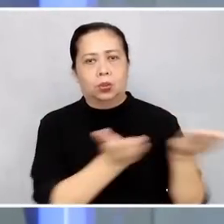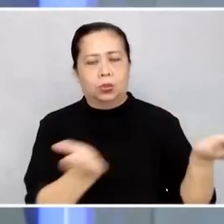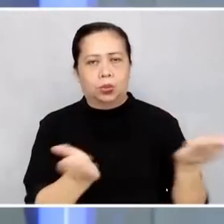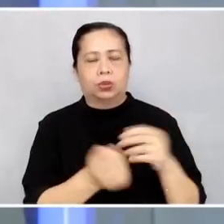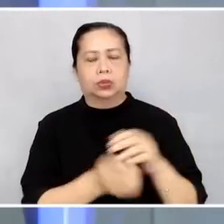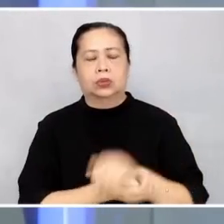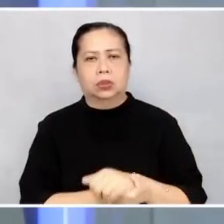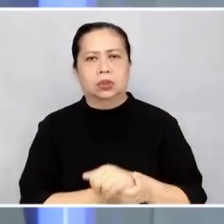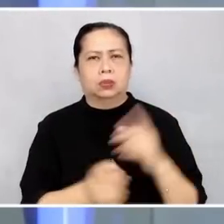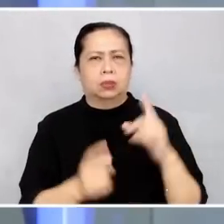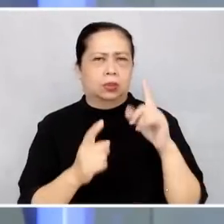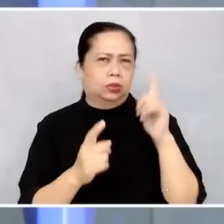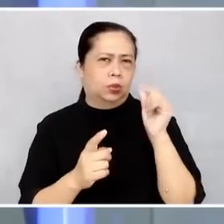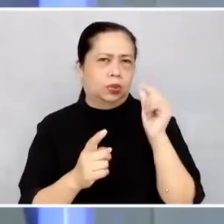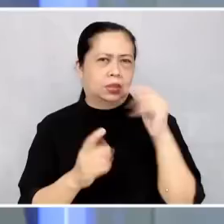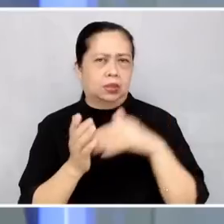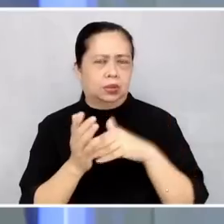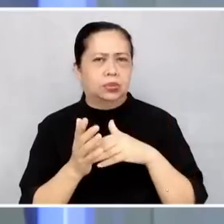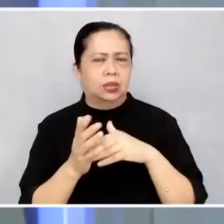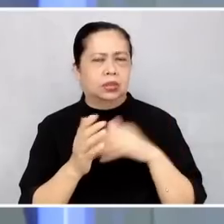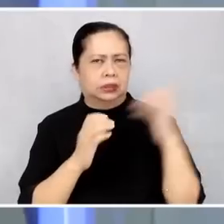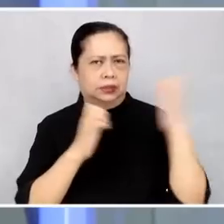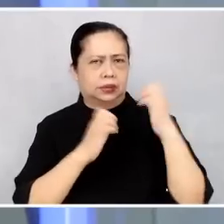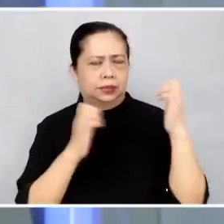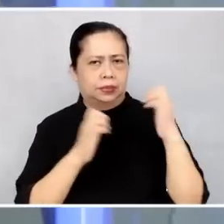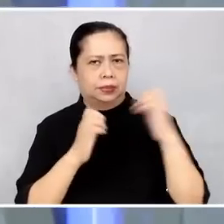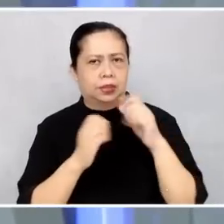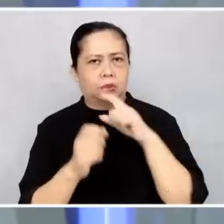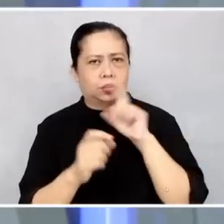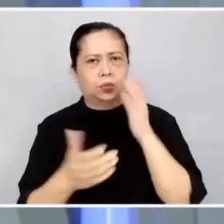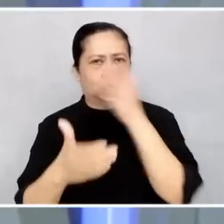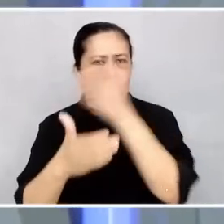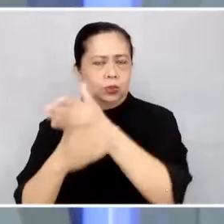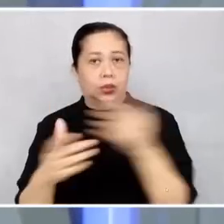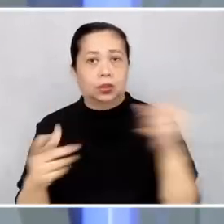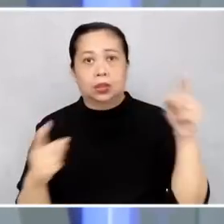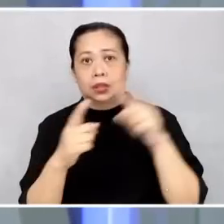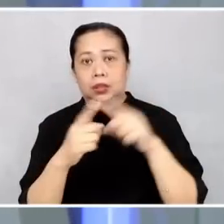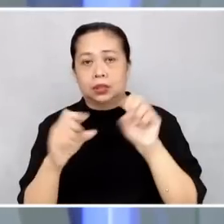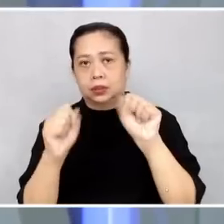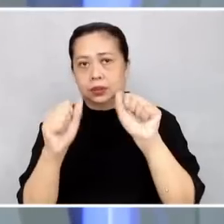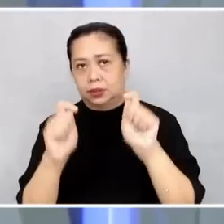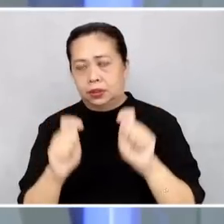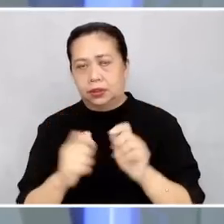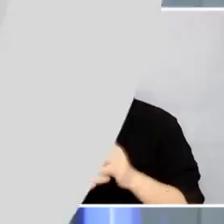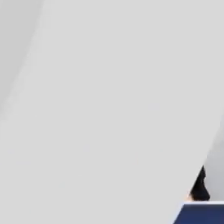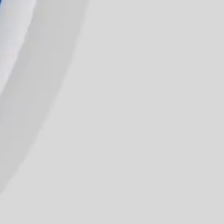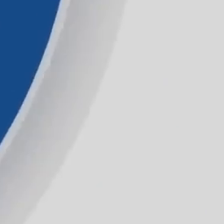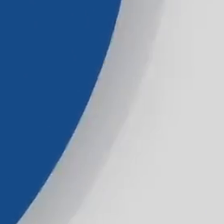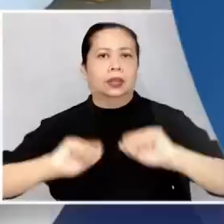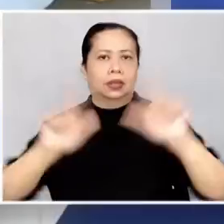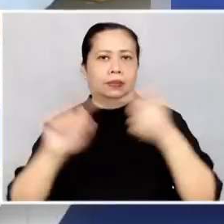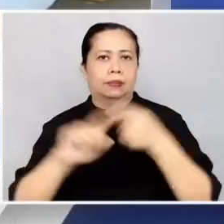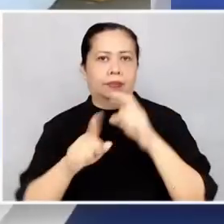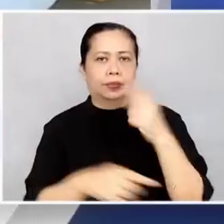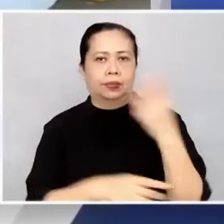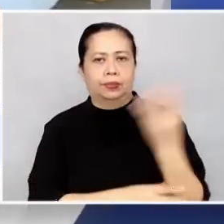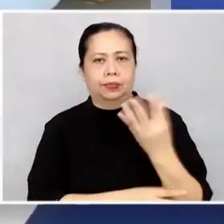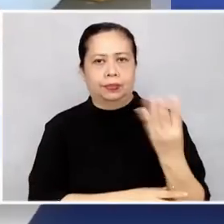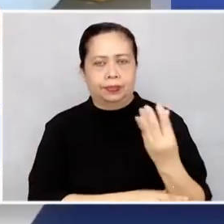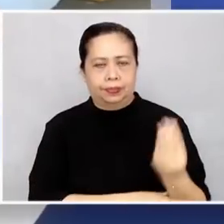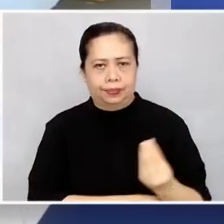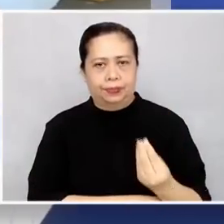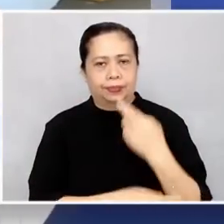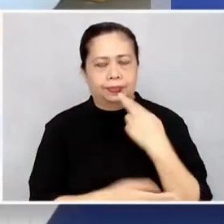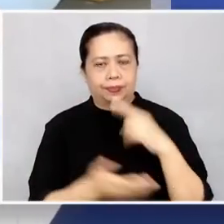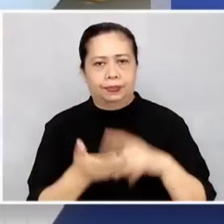hanggang 20,000 ang mga pasahero na magtutungo doon hanggang sa Sabado. Live po mula sa Batangas City, nagpapatrol